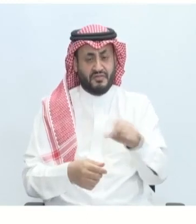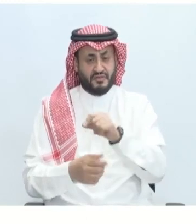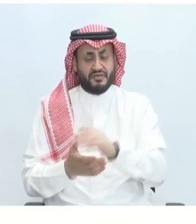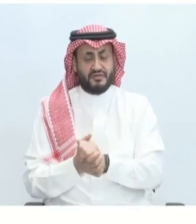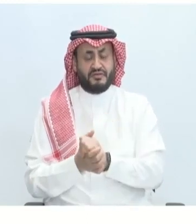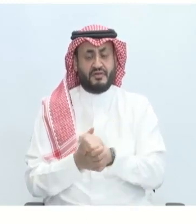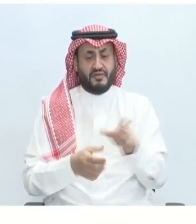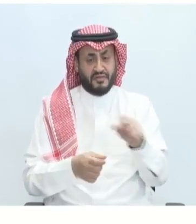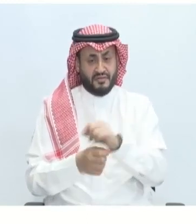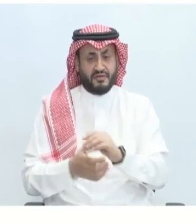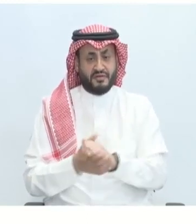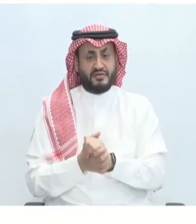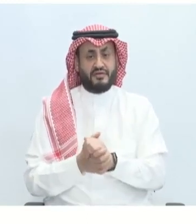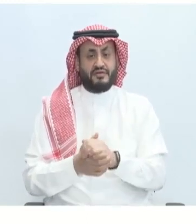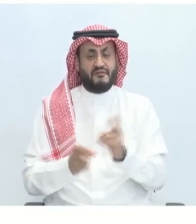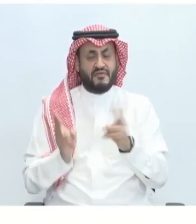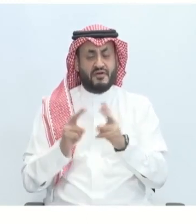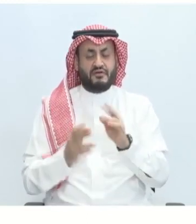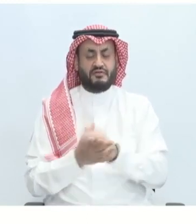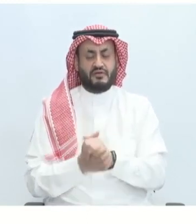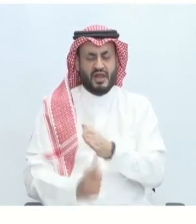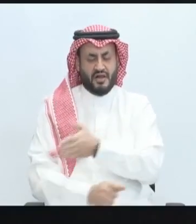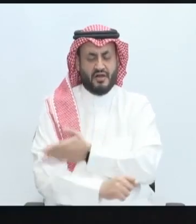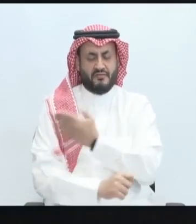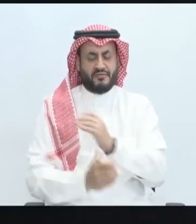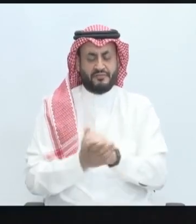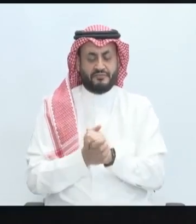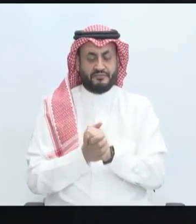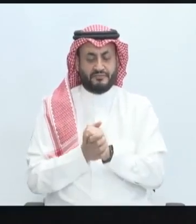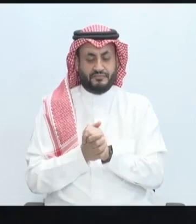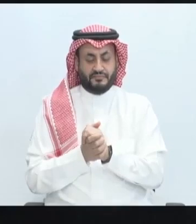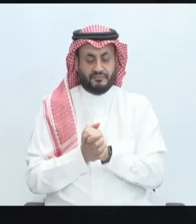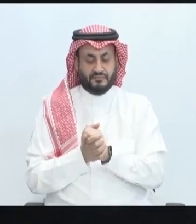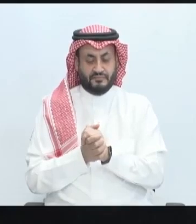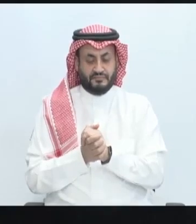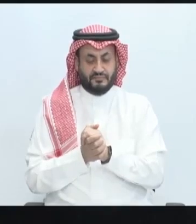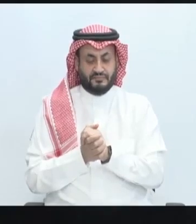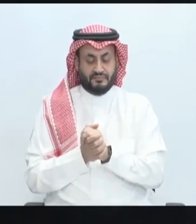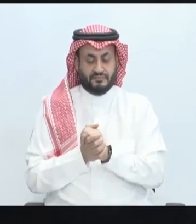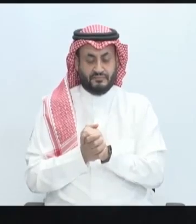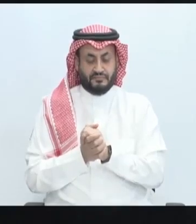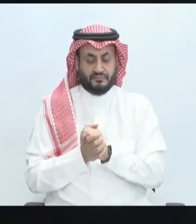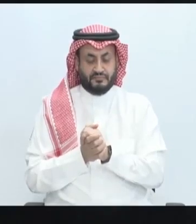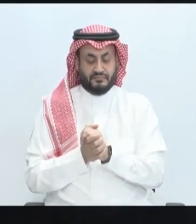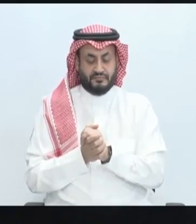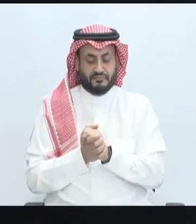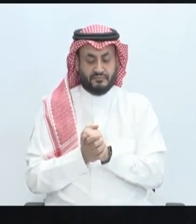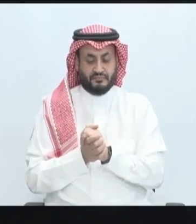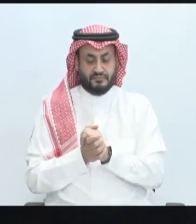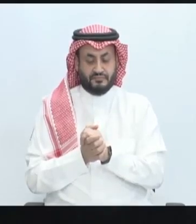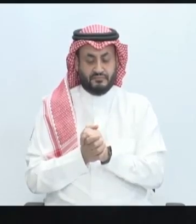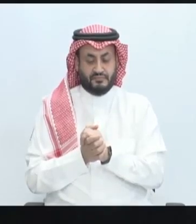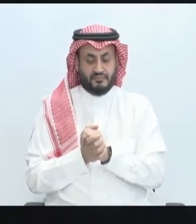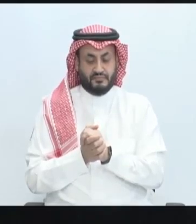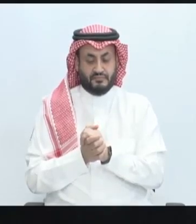اساءته اليه ف الخطا وارد فمن اخطا عليك مصداقا لهذه الايه سامحه